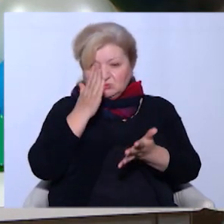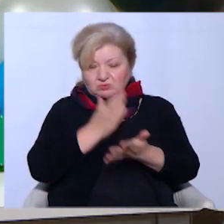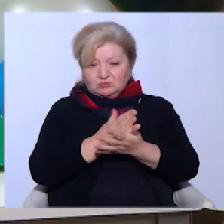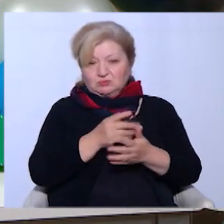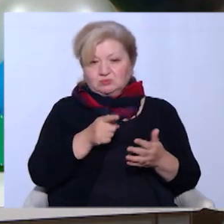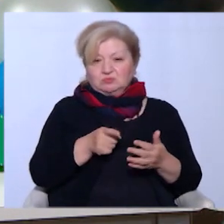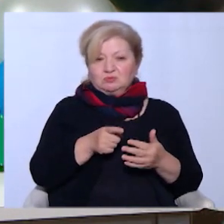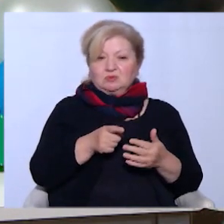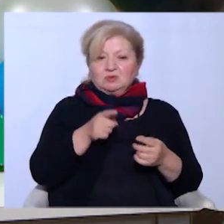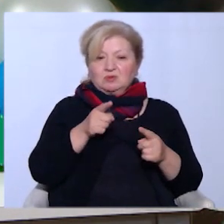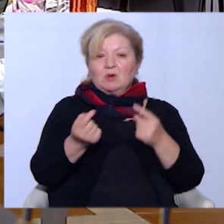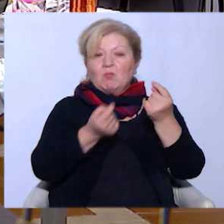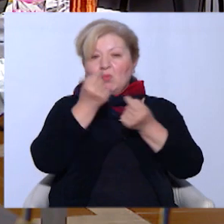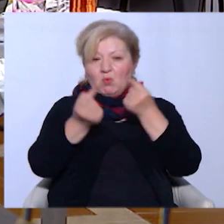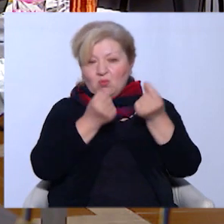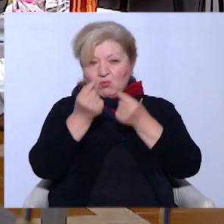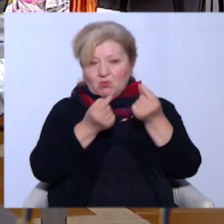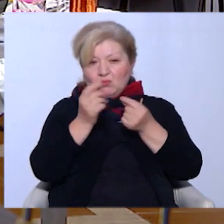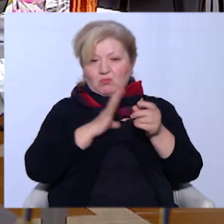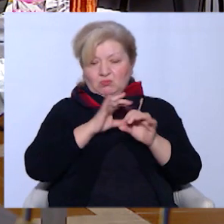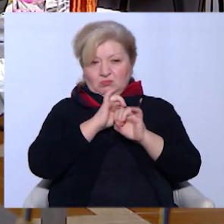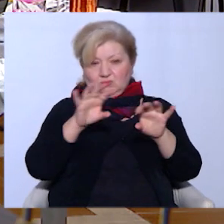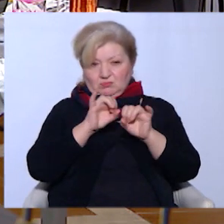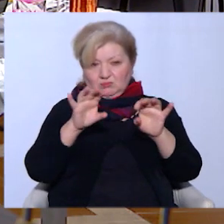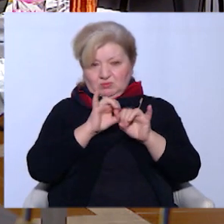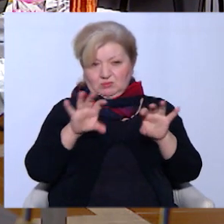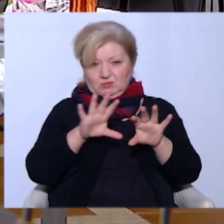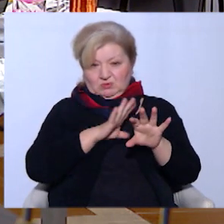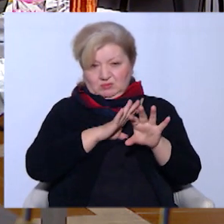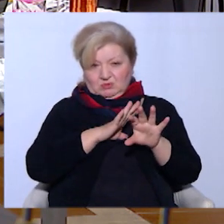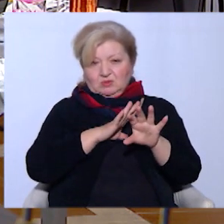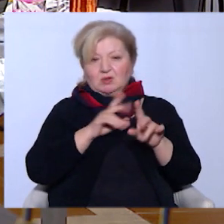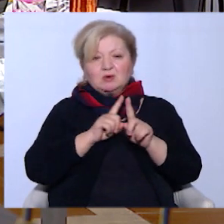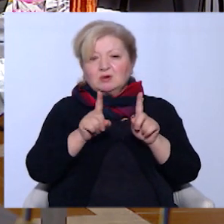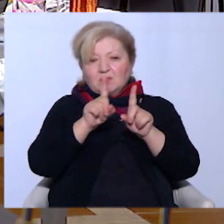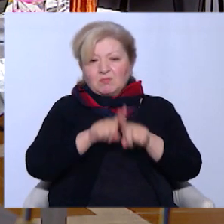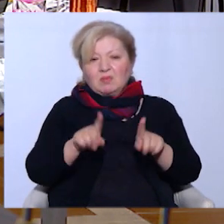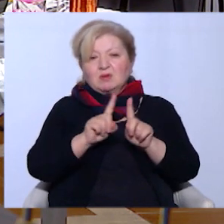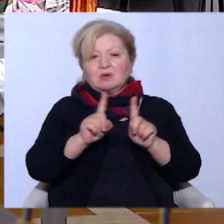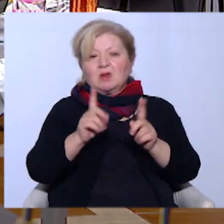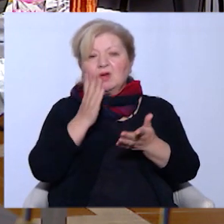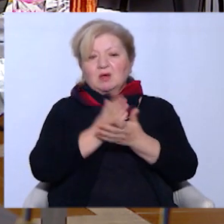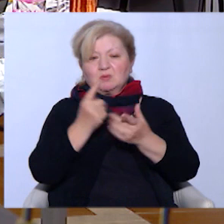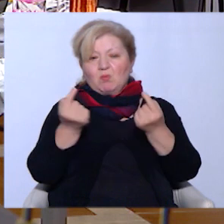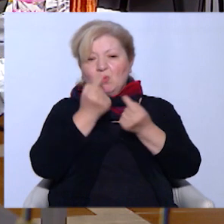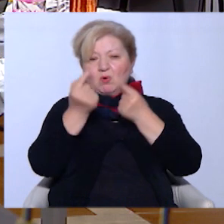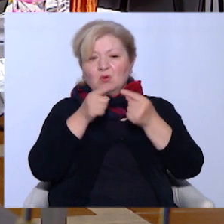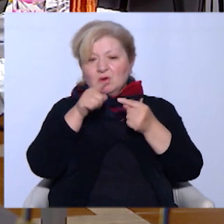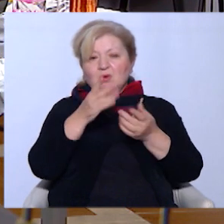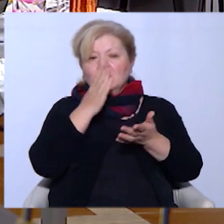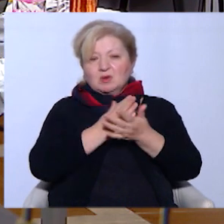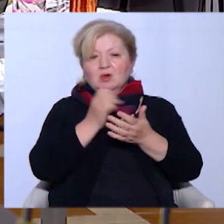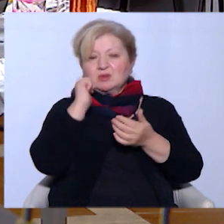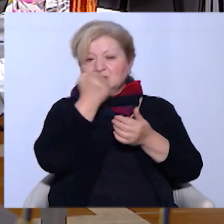მოვლენები, მოლეკულებზე საუბრობდნენ დღევანდელი გაგებით. და მაინც რა არის მოლეკულა? მოლეკულა არის